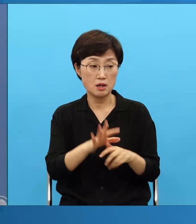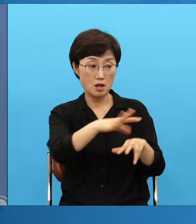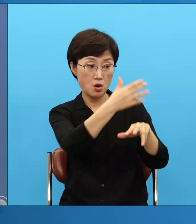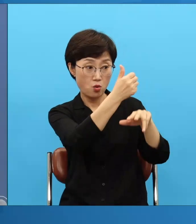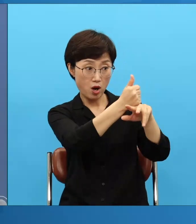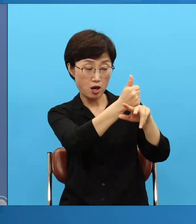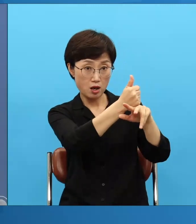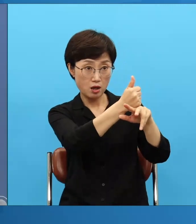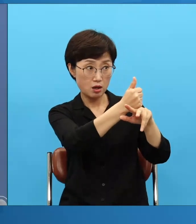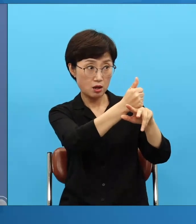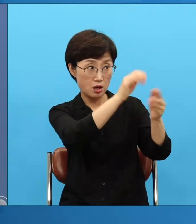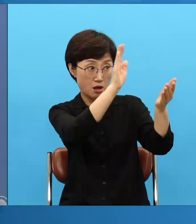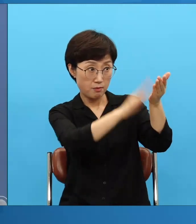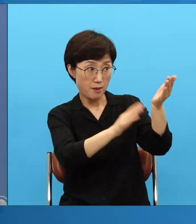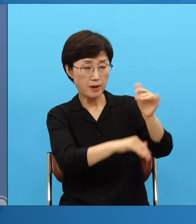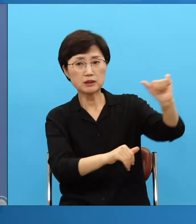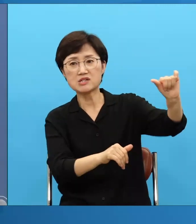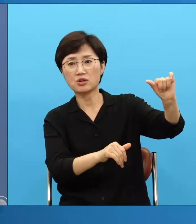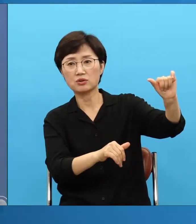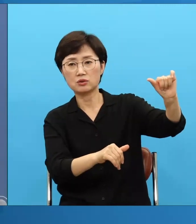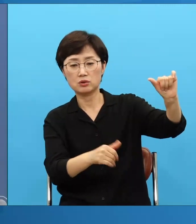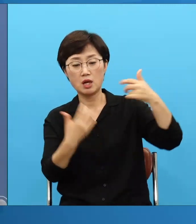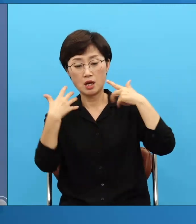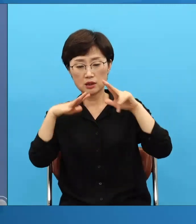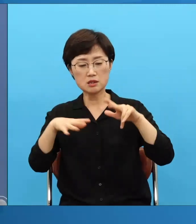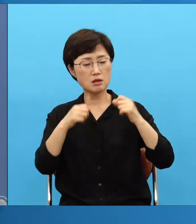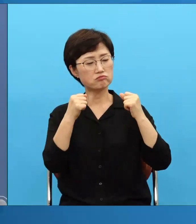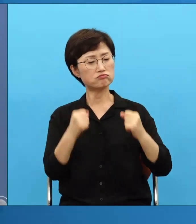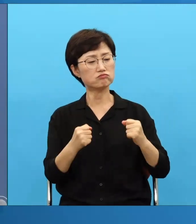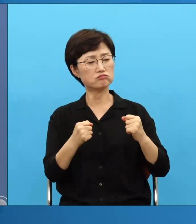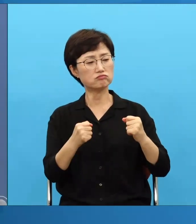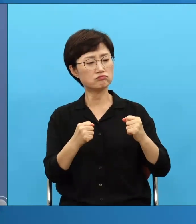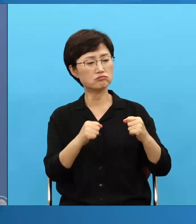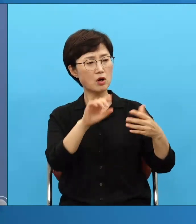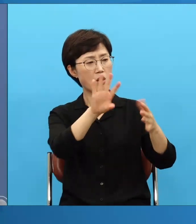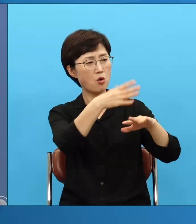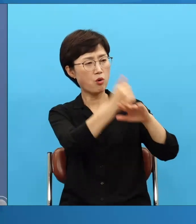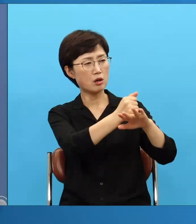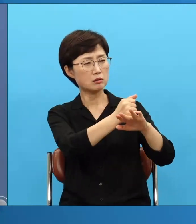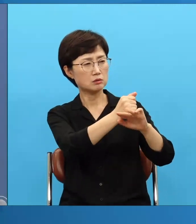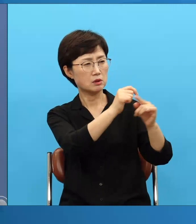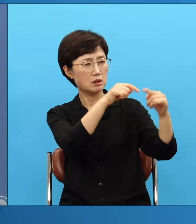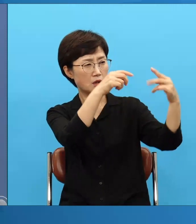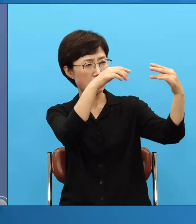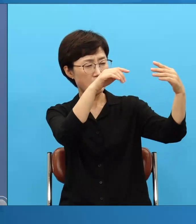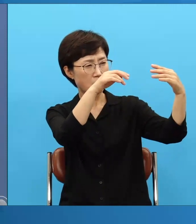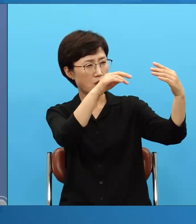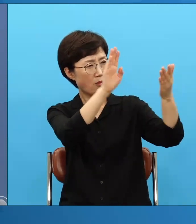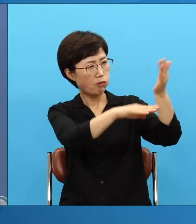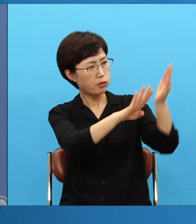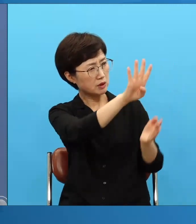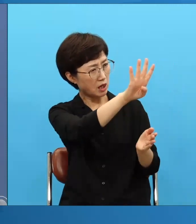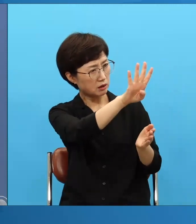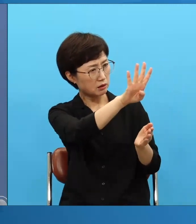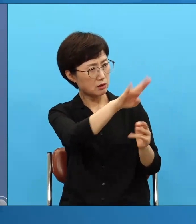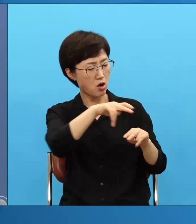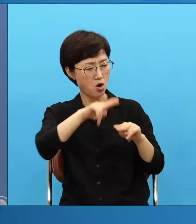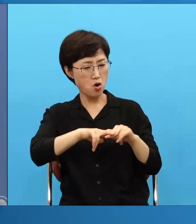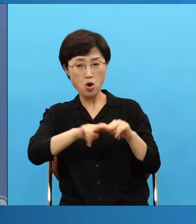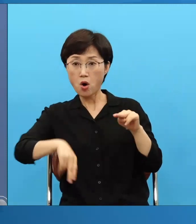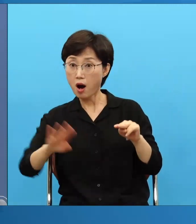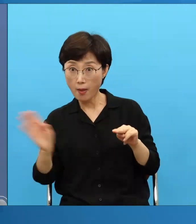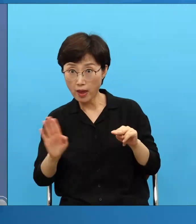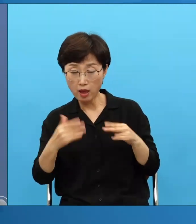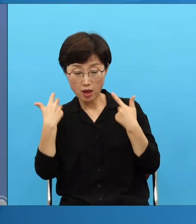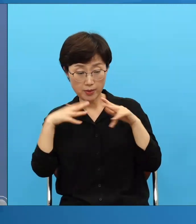God. 다니엘이 영적 서밋이 딱 되지니까 왕들을 4명이나 살렸다니까. And when Daniel reached to become the spiritual summit, he was able to 굉장하죠.